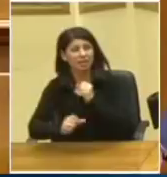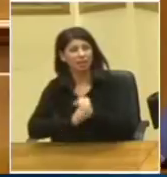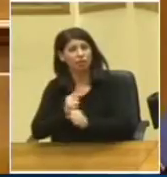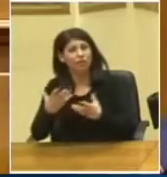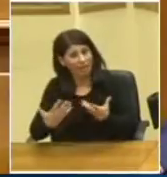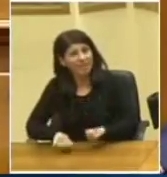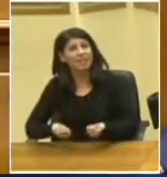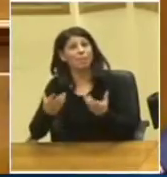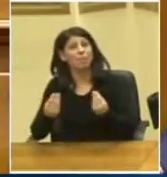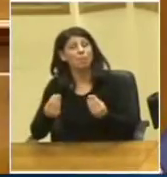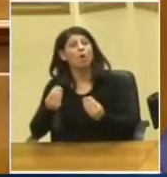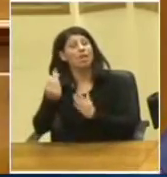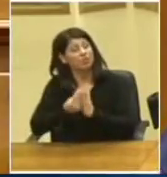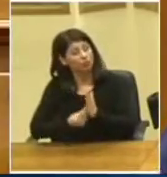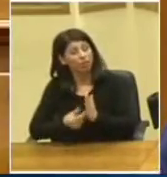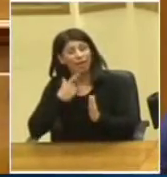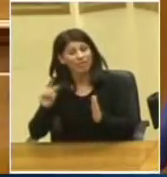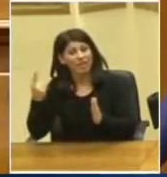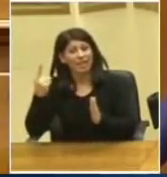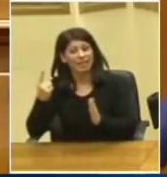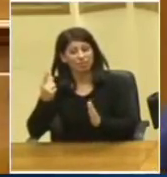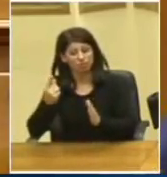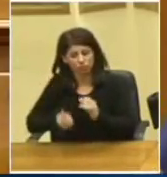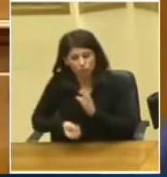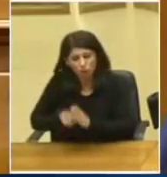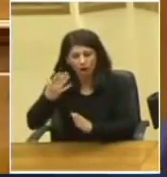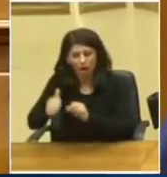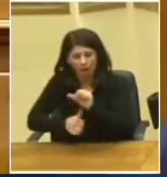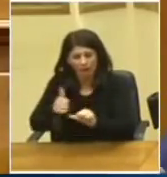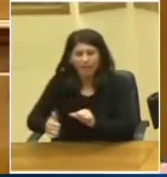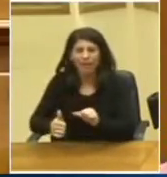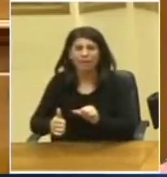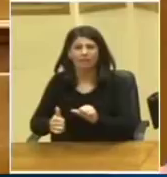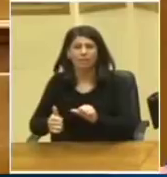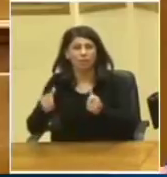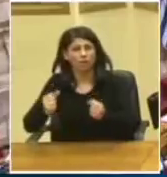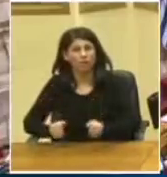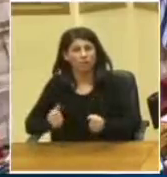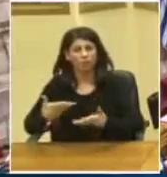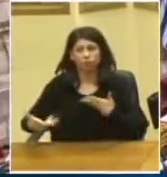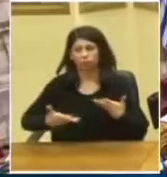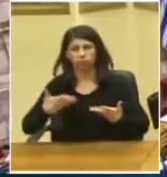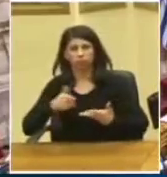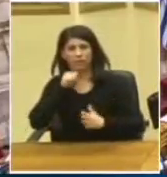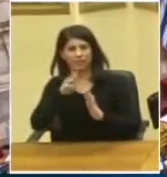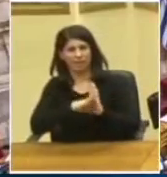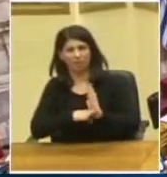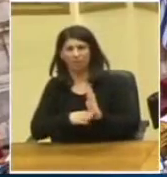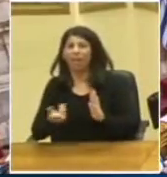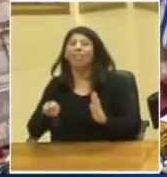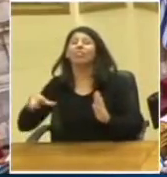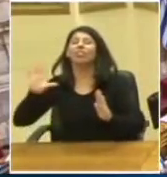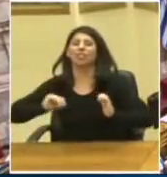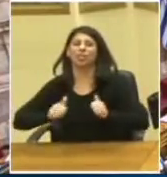να επιχειρήσει τομές θεσμικές μεταρρυθμίσεις για τον προοδευτικό και θεσμικό εξυγχρονισμό του Συντάγματος και δεν το